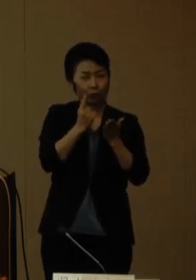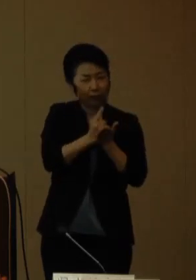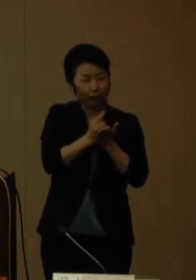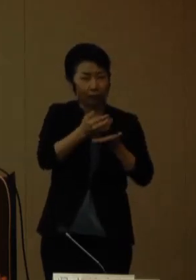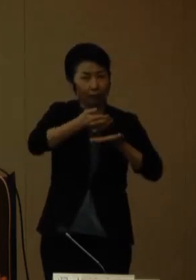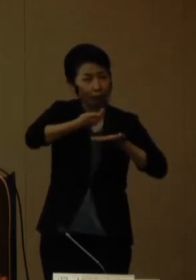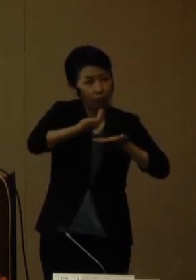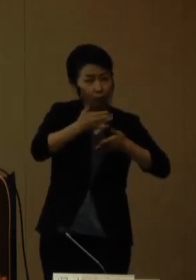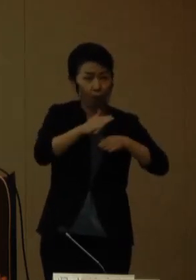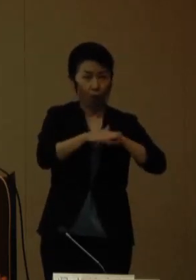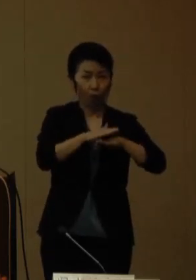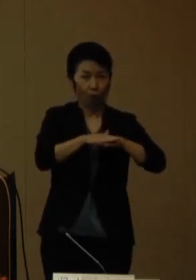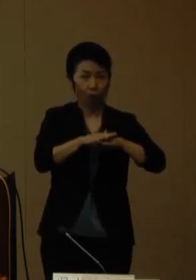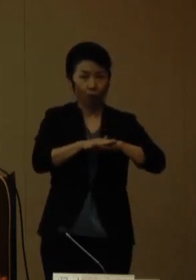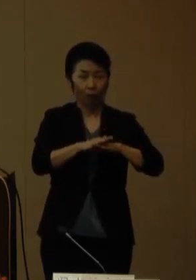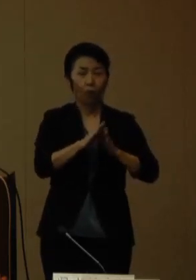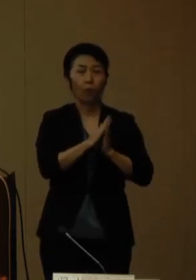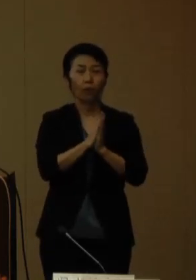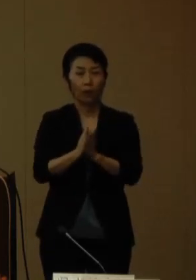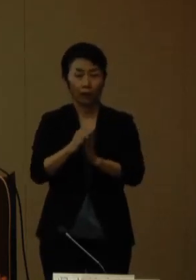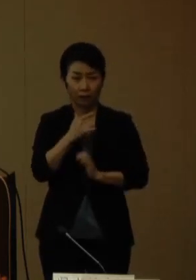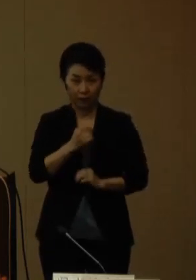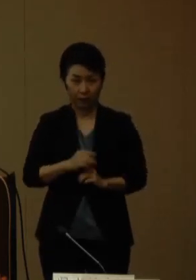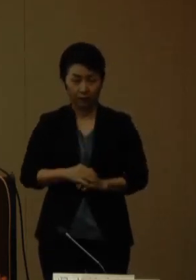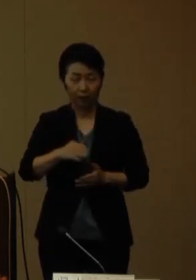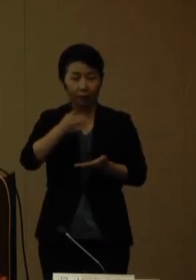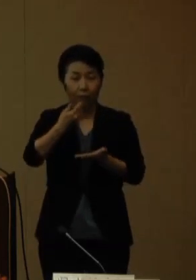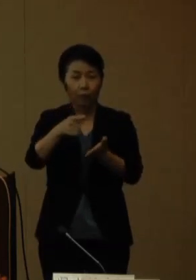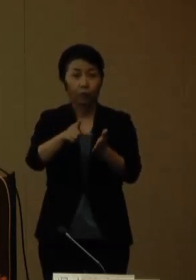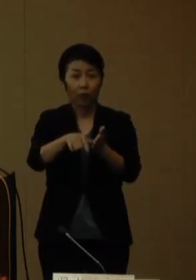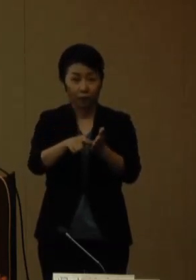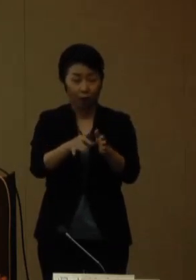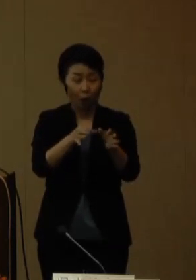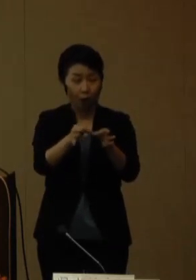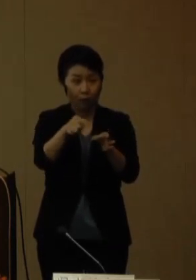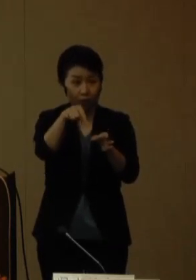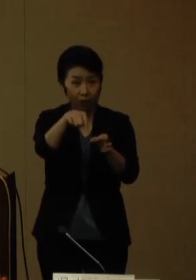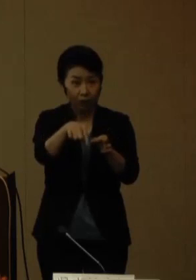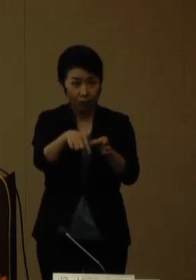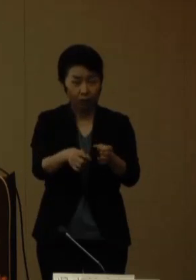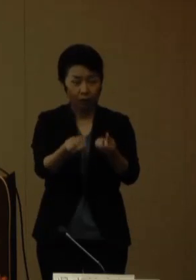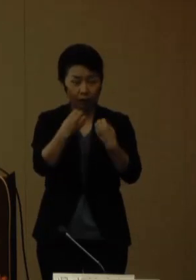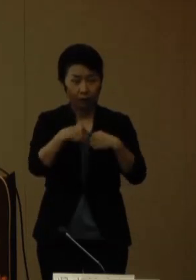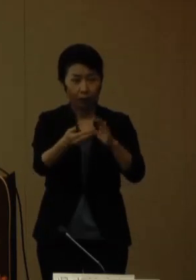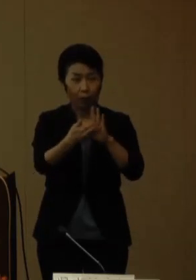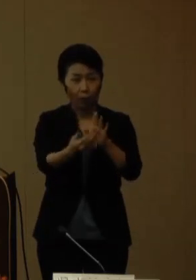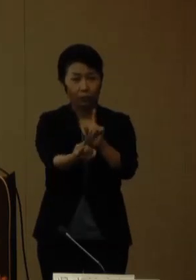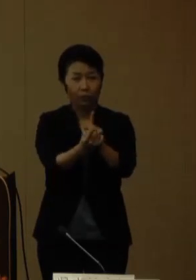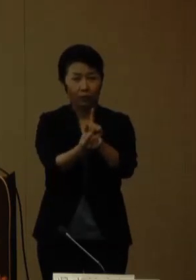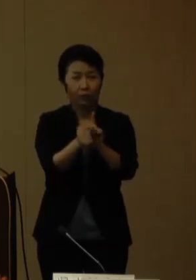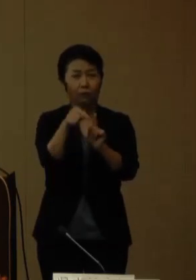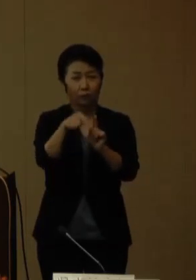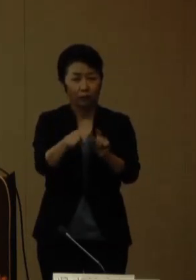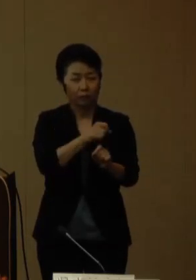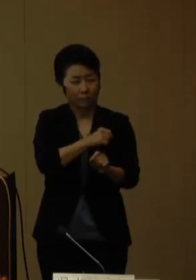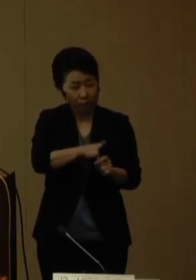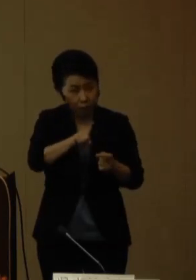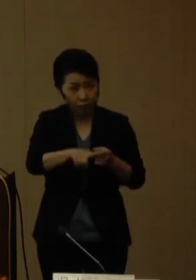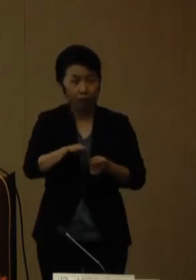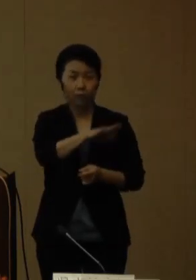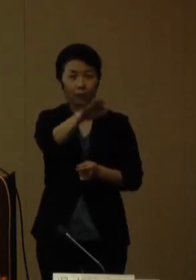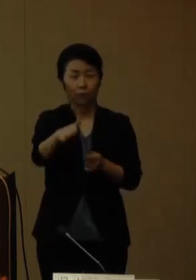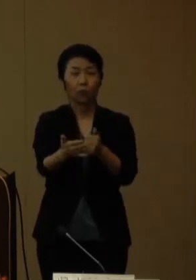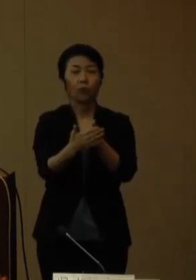粛をお願いいたします。飲食の際にはお店の求める感染防止対策に積極的に協力